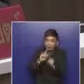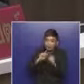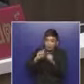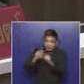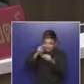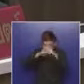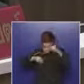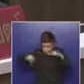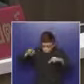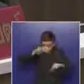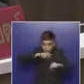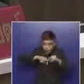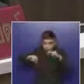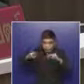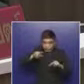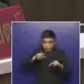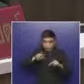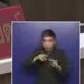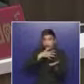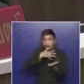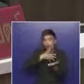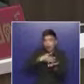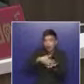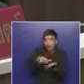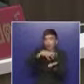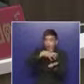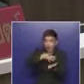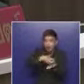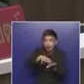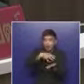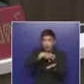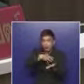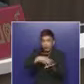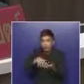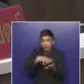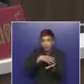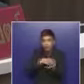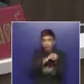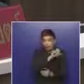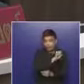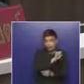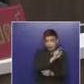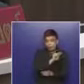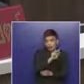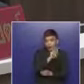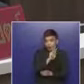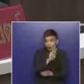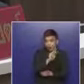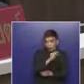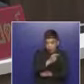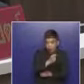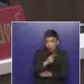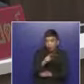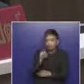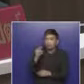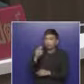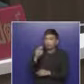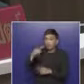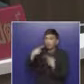บบัญชีเนี่ยแล้วก็ชี้แจงไปสตง.ชี้แจงไปแล้วเนี่ยเขาไม่ให้ท่านตอบ